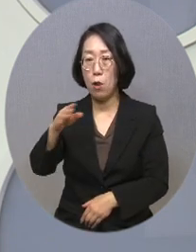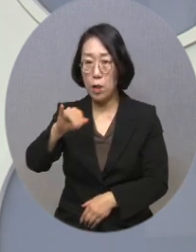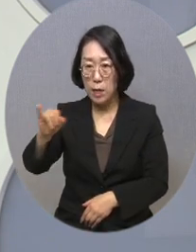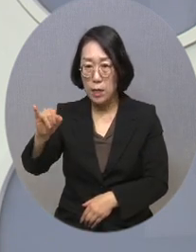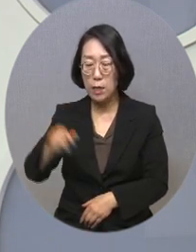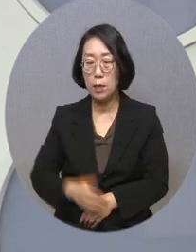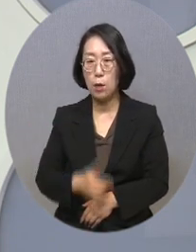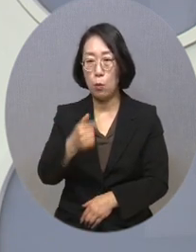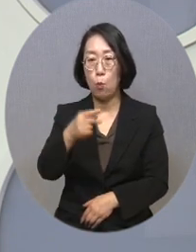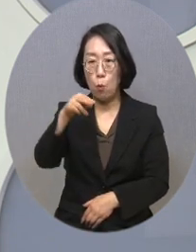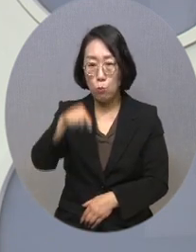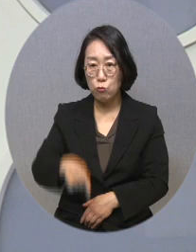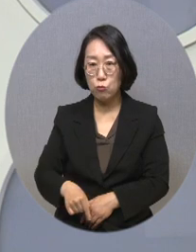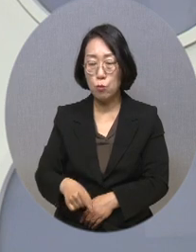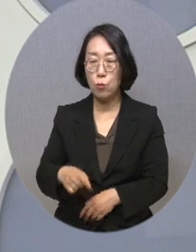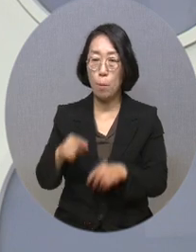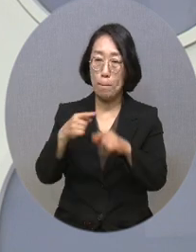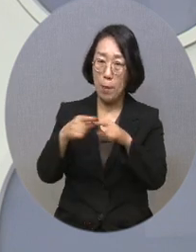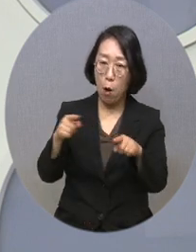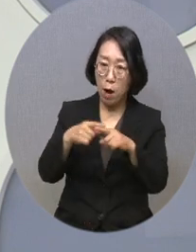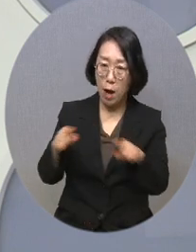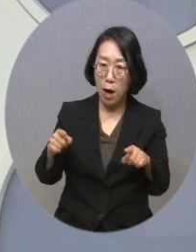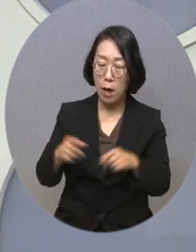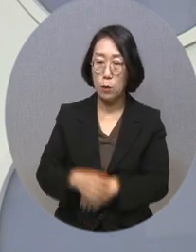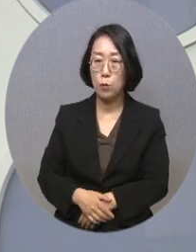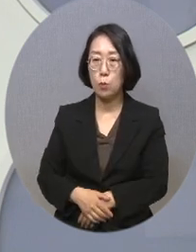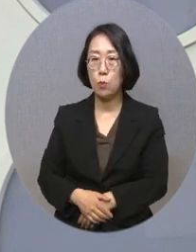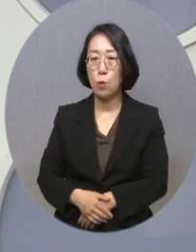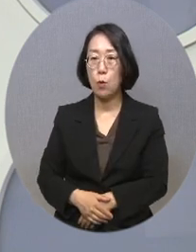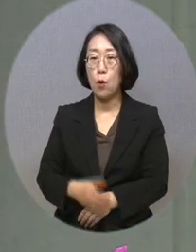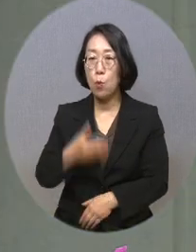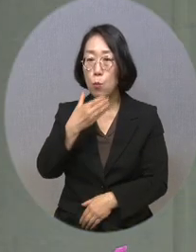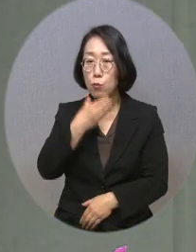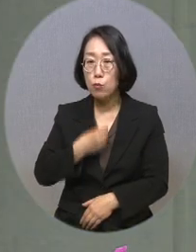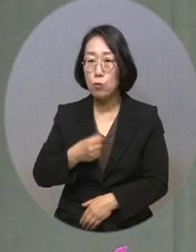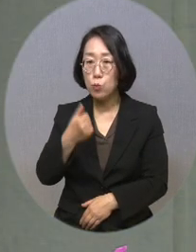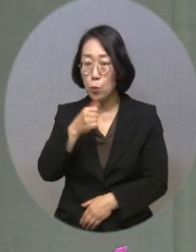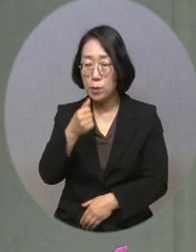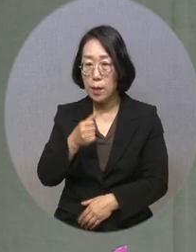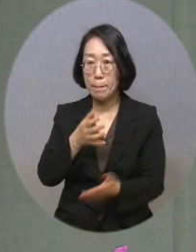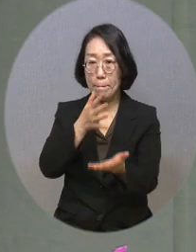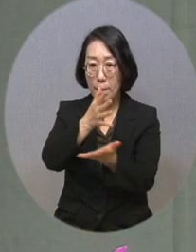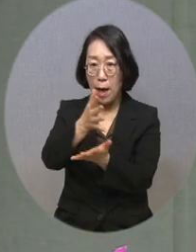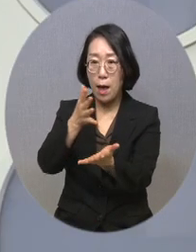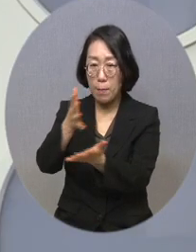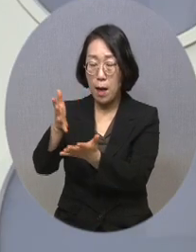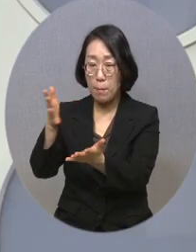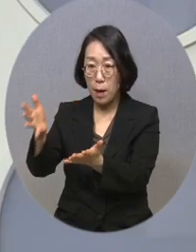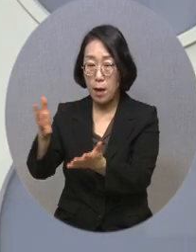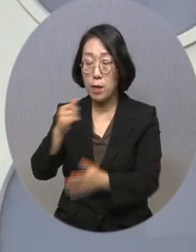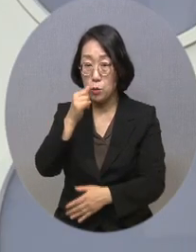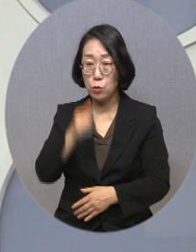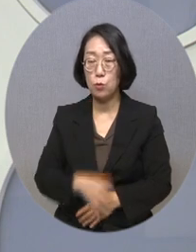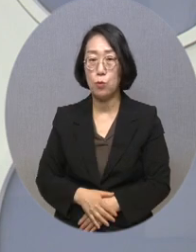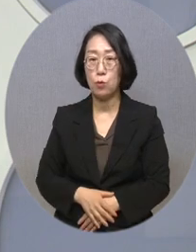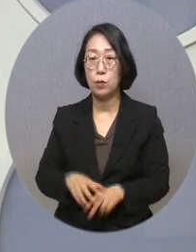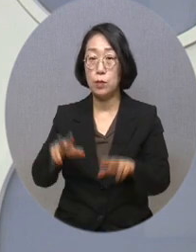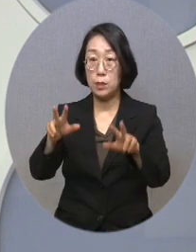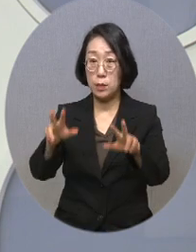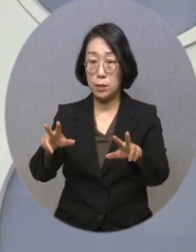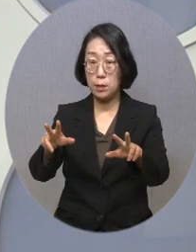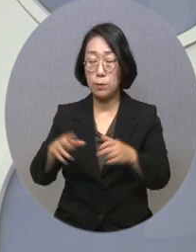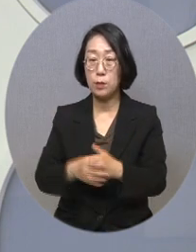노무사 또 감정평가사 그리고 공인중개사 등 전문 직종으로 이렇게 나눠져 있잖아요. 네. 그래 지금은 이제